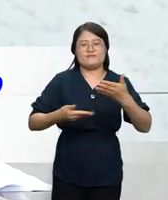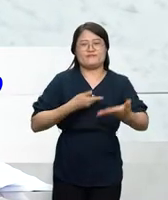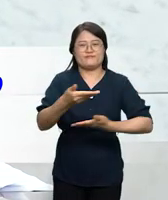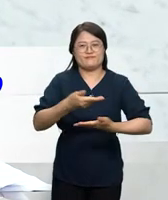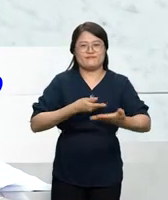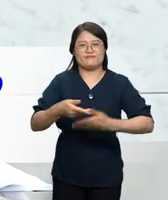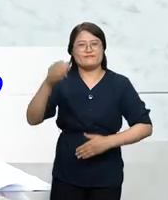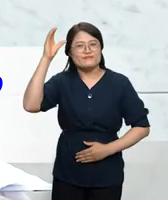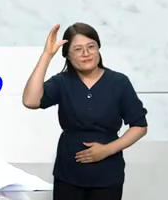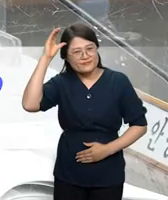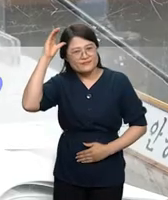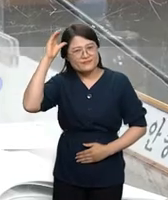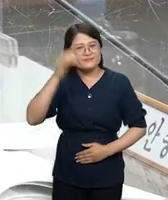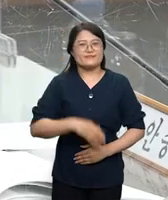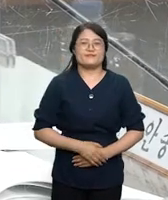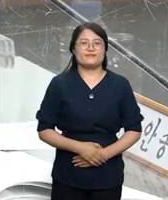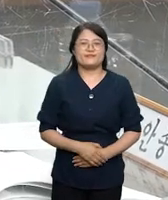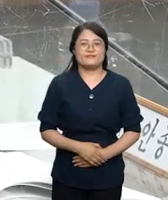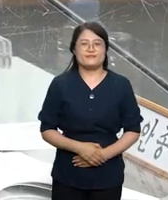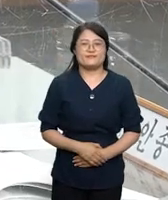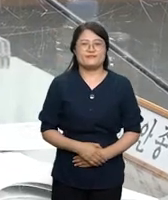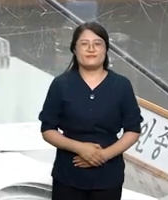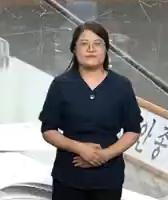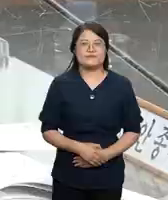나가길 기대한다고 전했습니다.